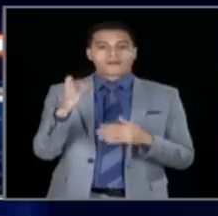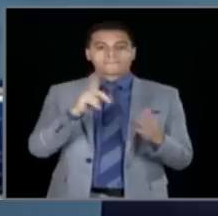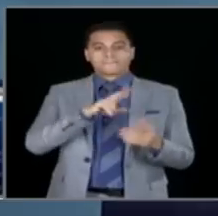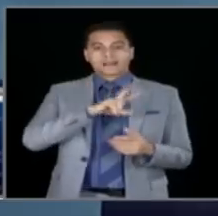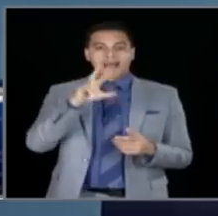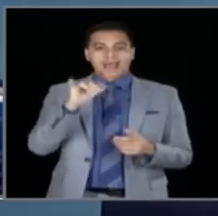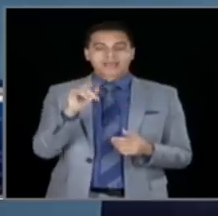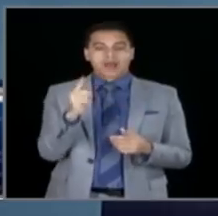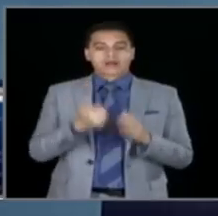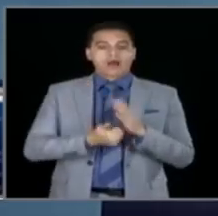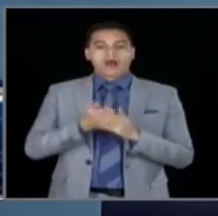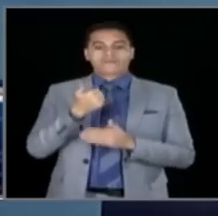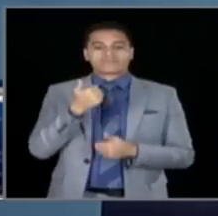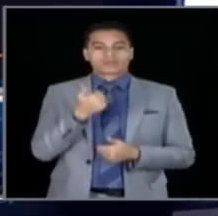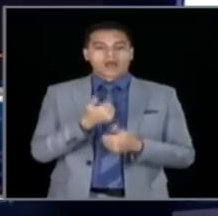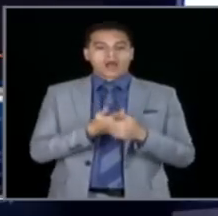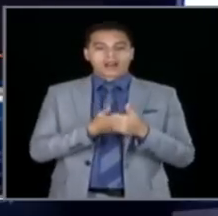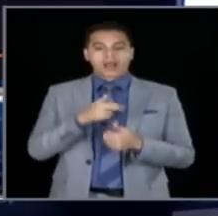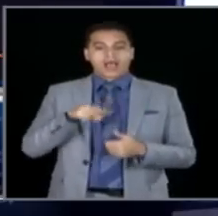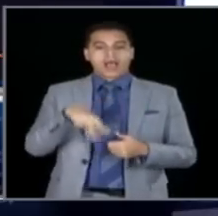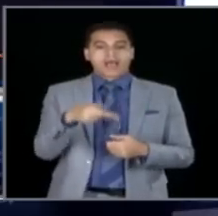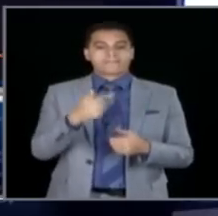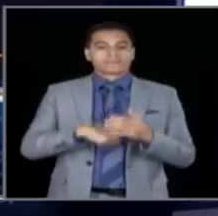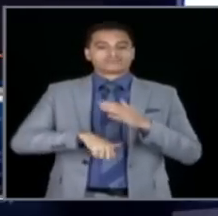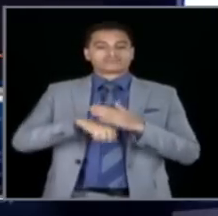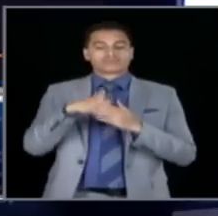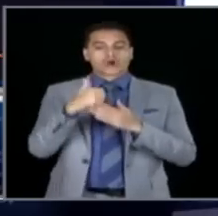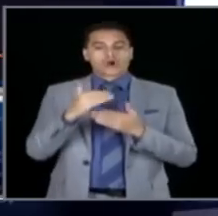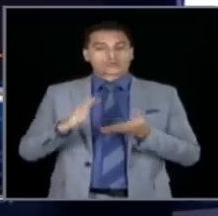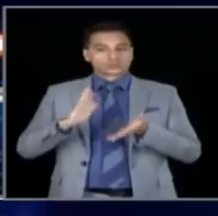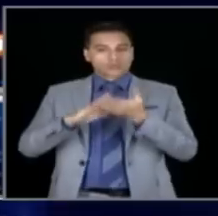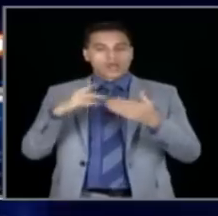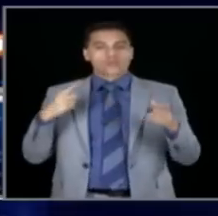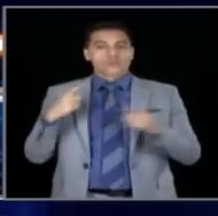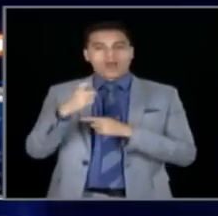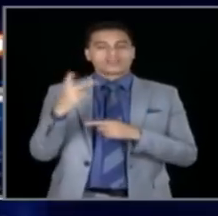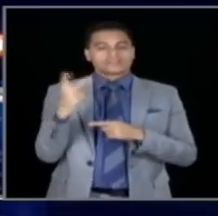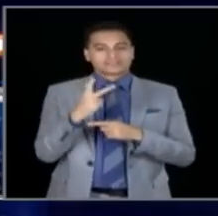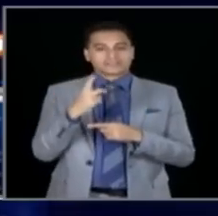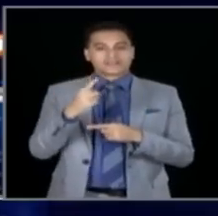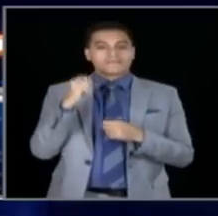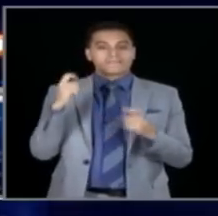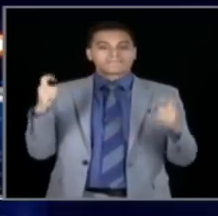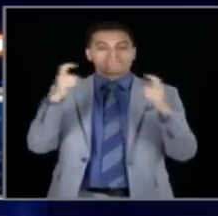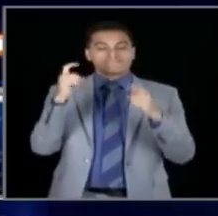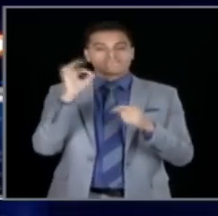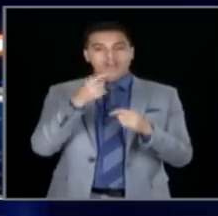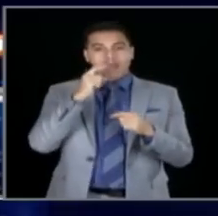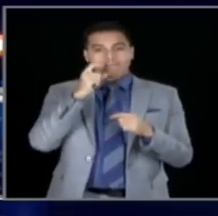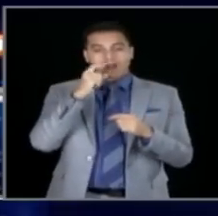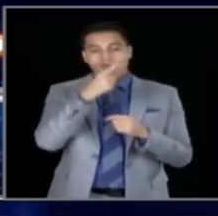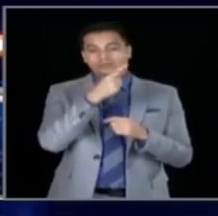5 ماتشات، سجل هدف وصنع هدف. البطولة دي كانت في البرازيل. بص